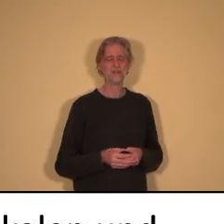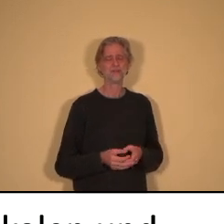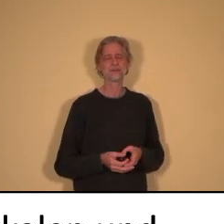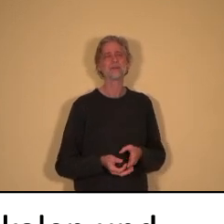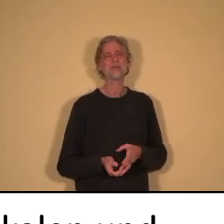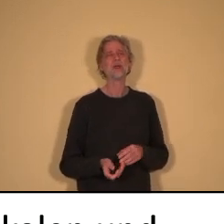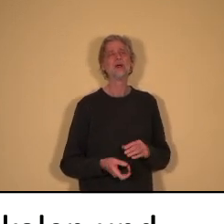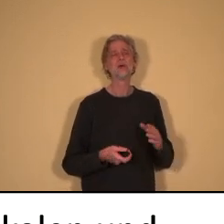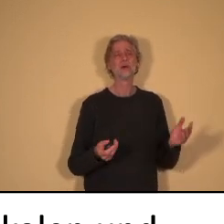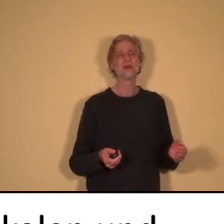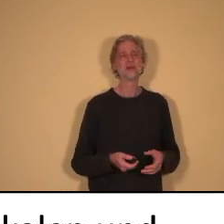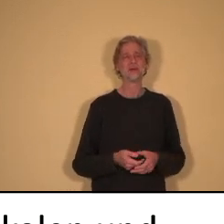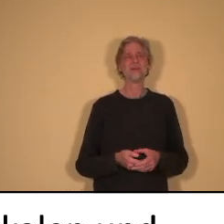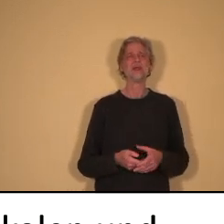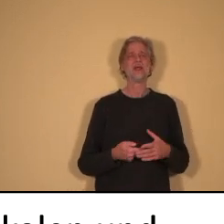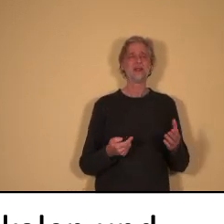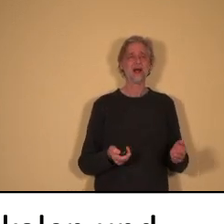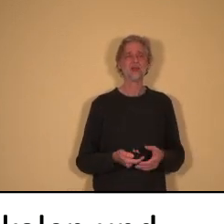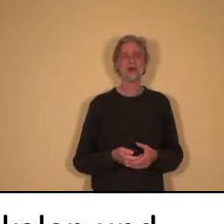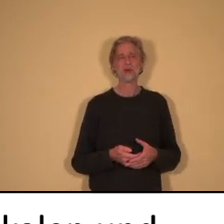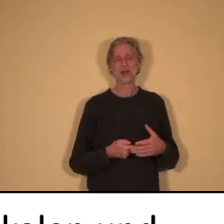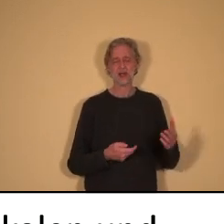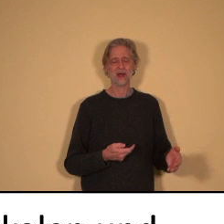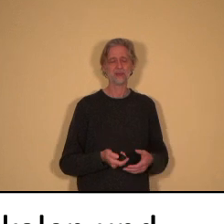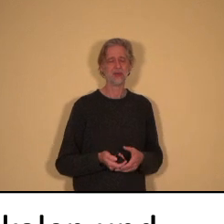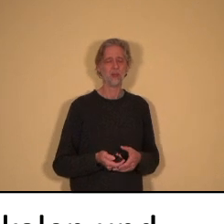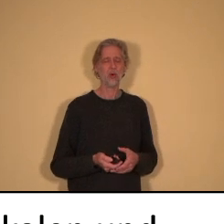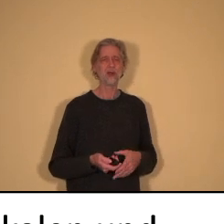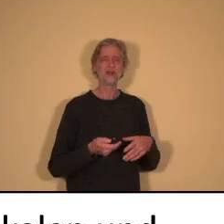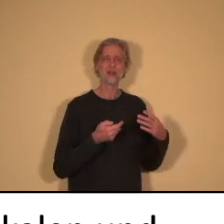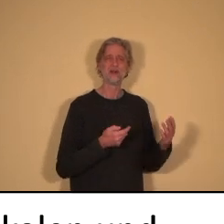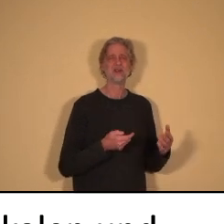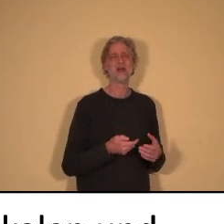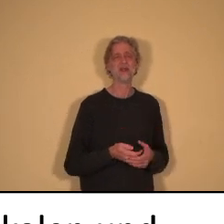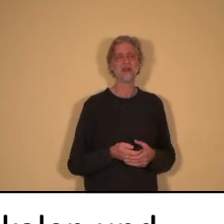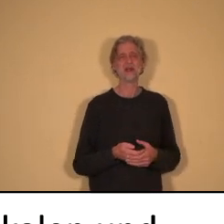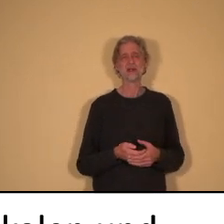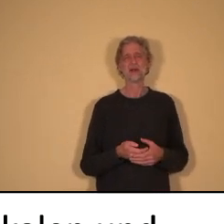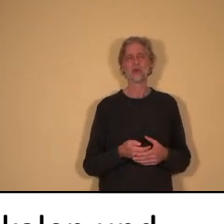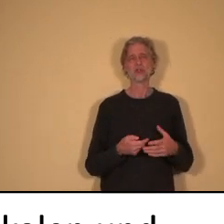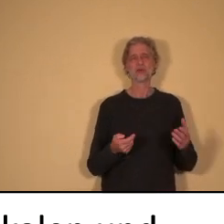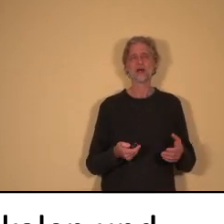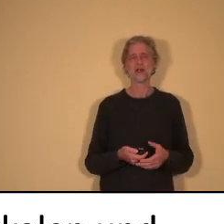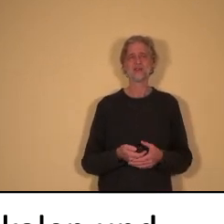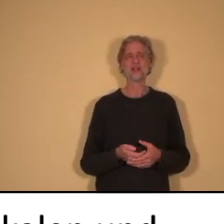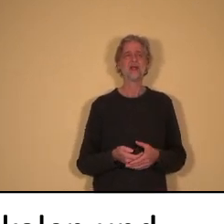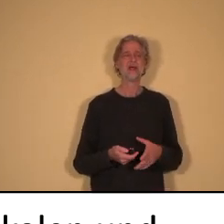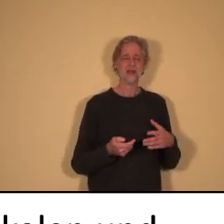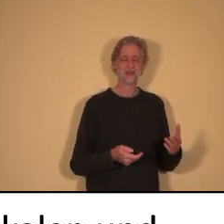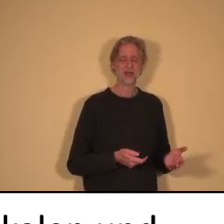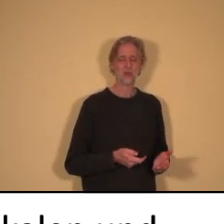austrocknen und die Auswirkungen gerade auf Moore, die ein sehr effizienter Kohlenstoffspeicher